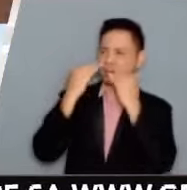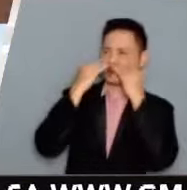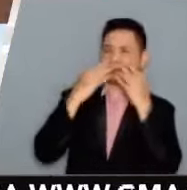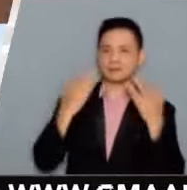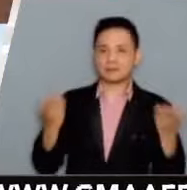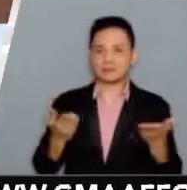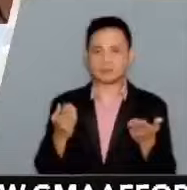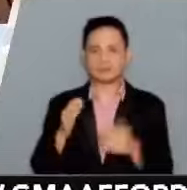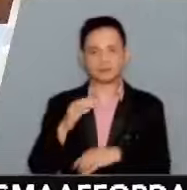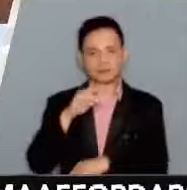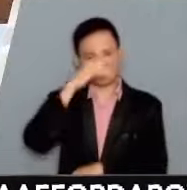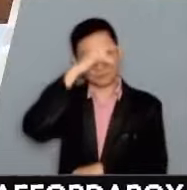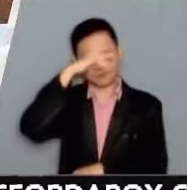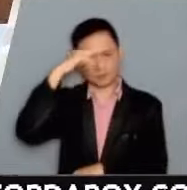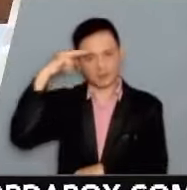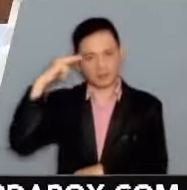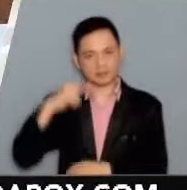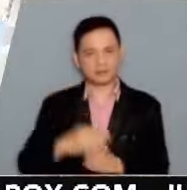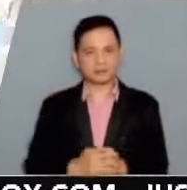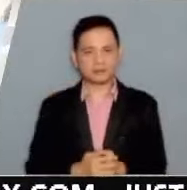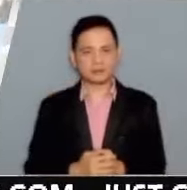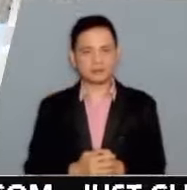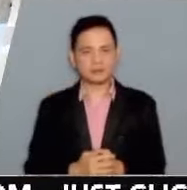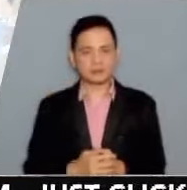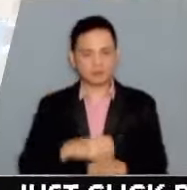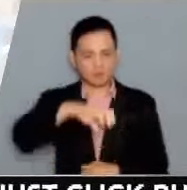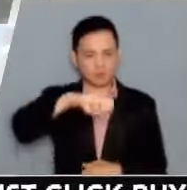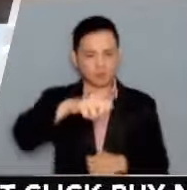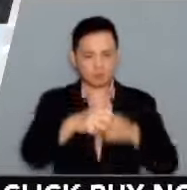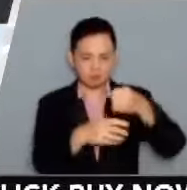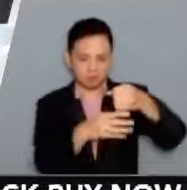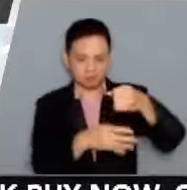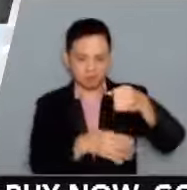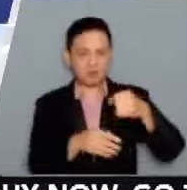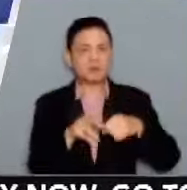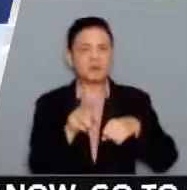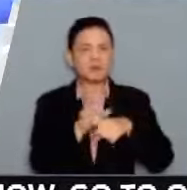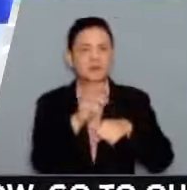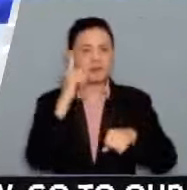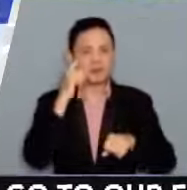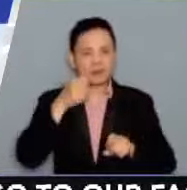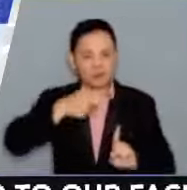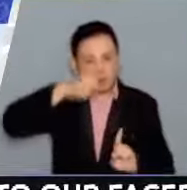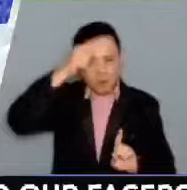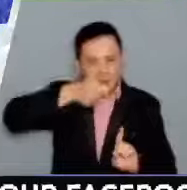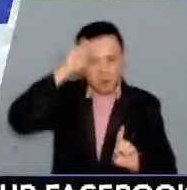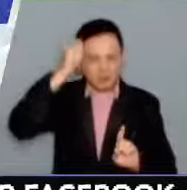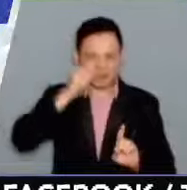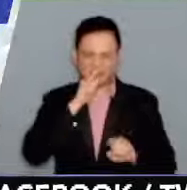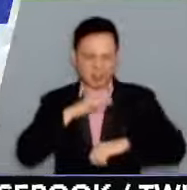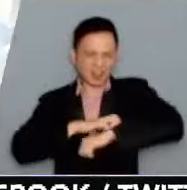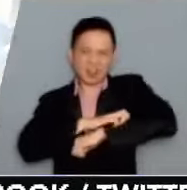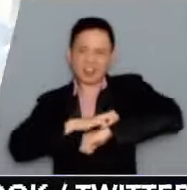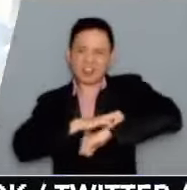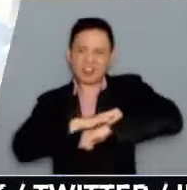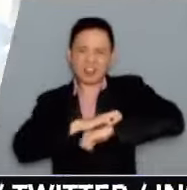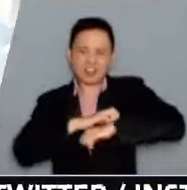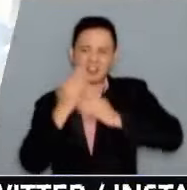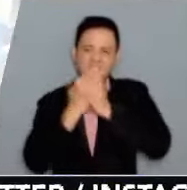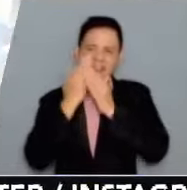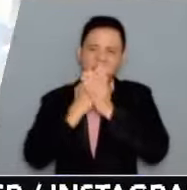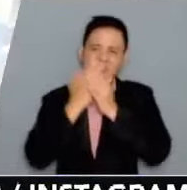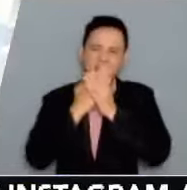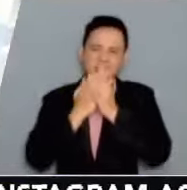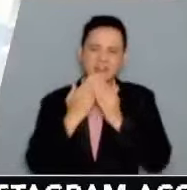ilang residente, nangati at nagkasugat sila ng ipangligo nilang tubig. Dagdag gastos din dahil bumibili pa sila ng purified water para